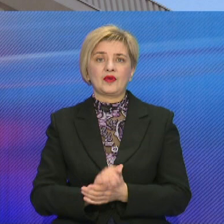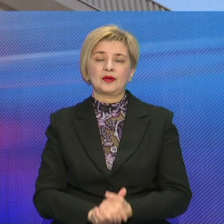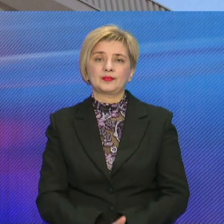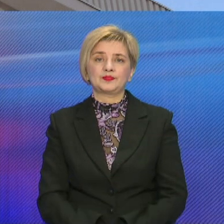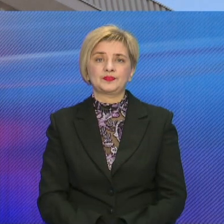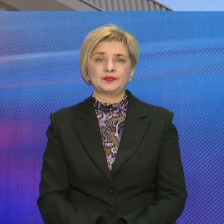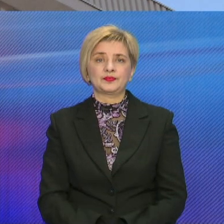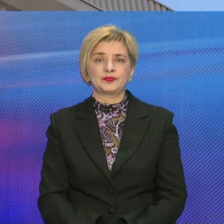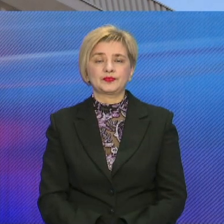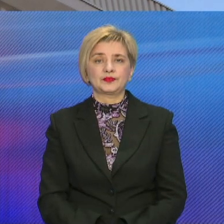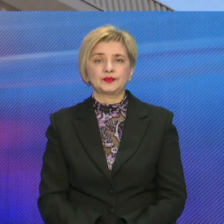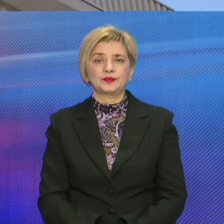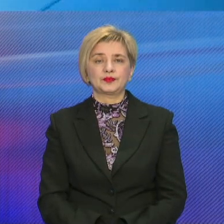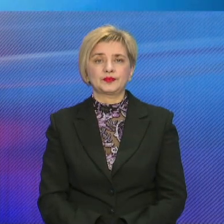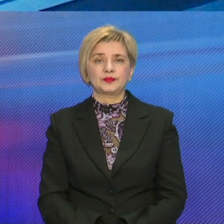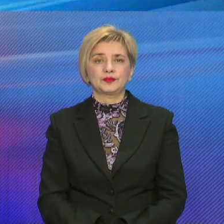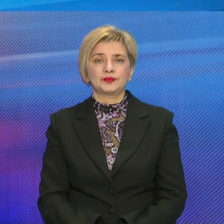ініціатив.